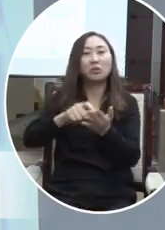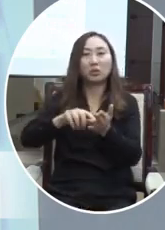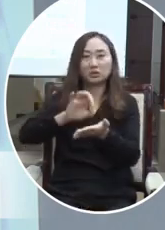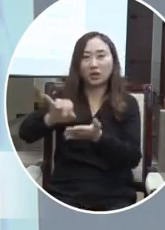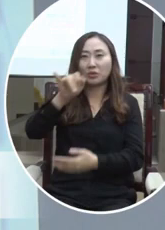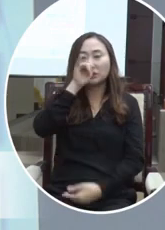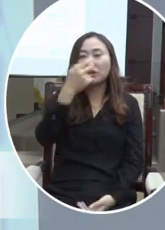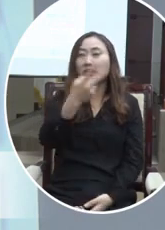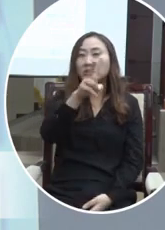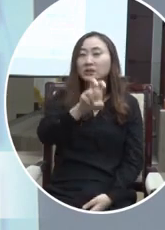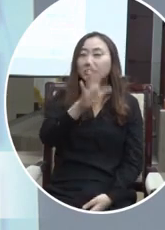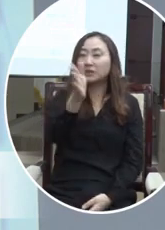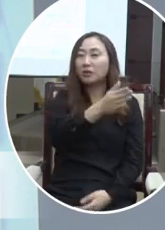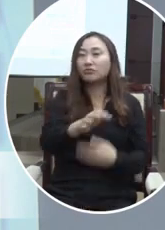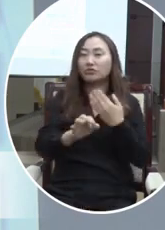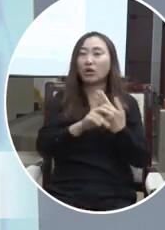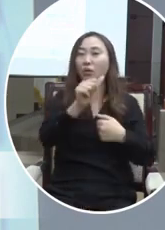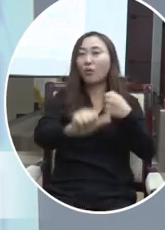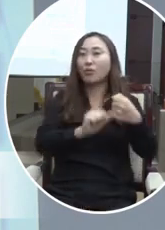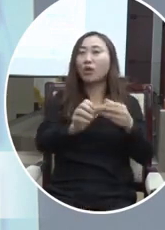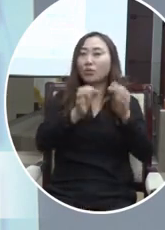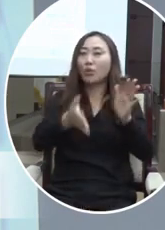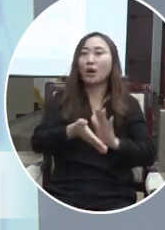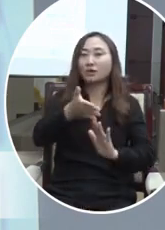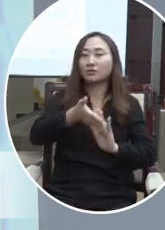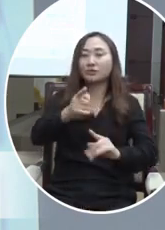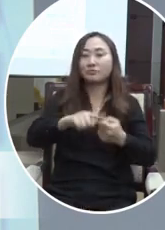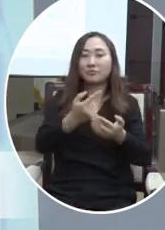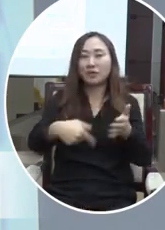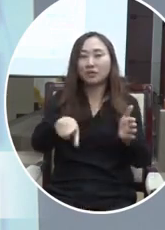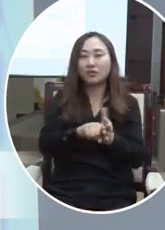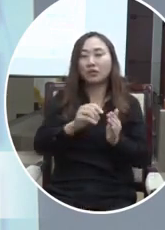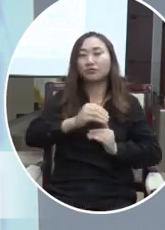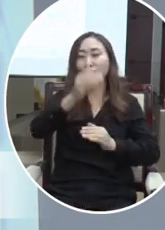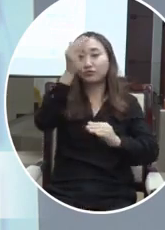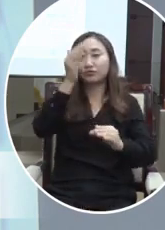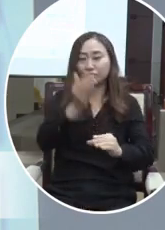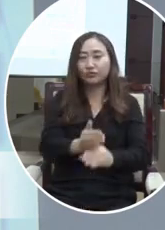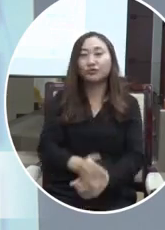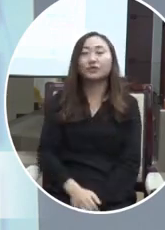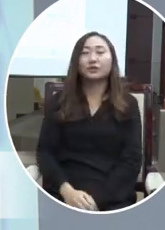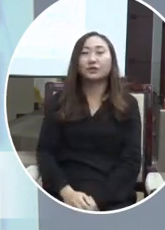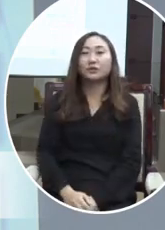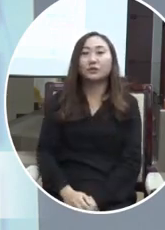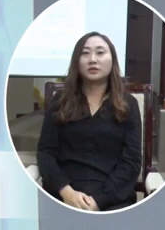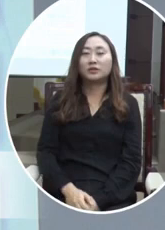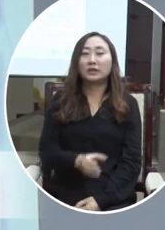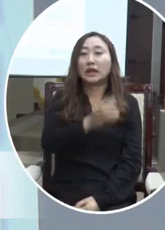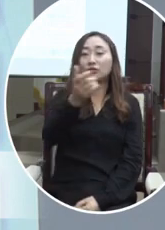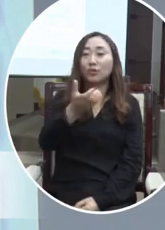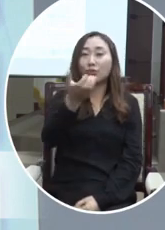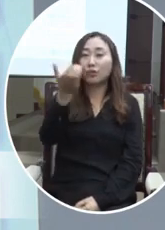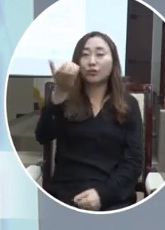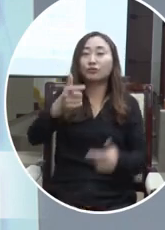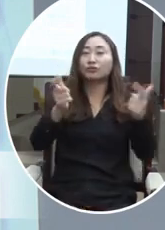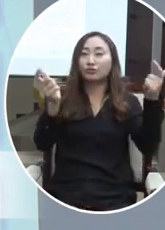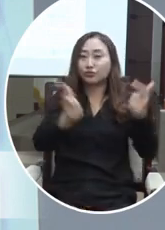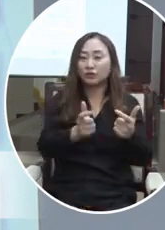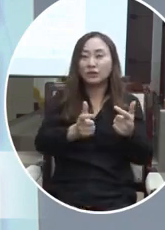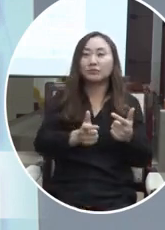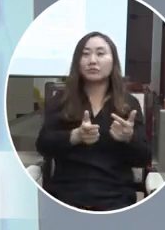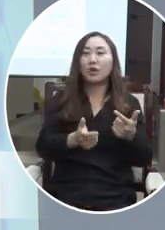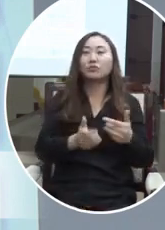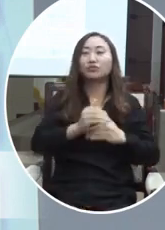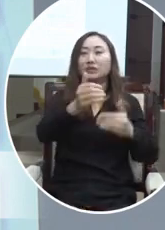투입되어 2022년부터 5년간 조성 사업이 시행될 예정입니다. 이렇듯 탄소중립 추진단은